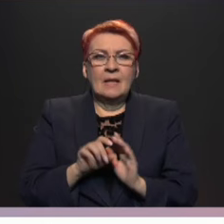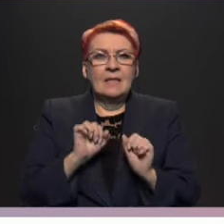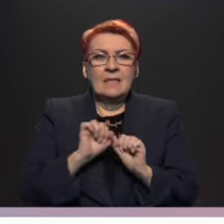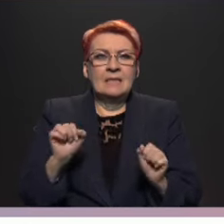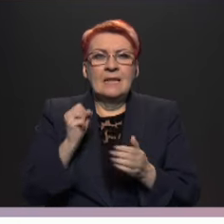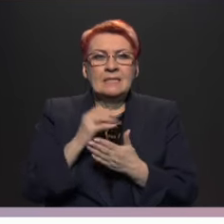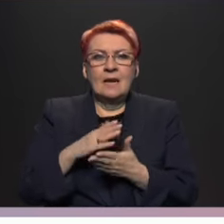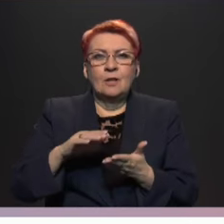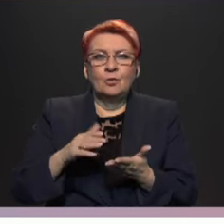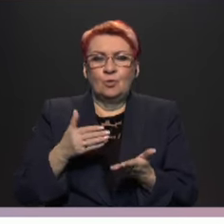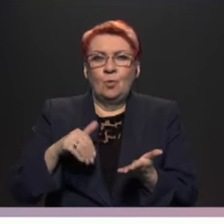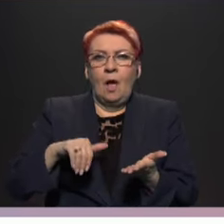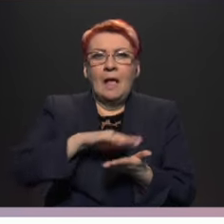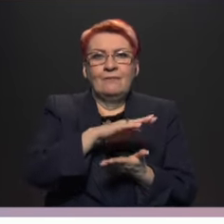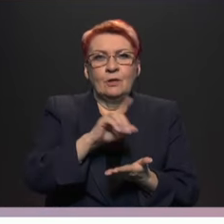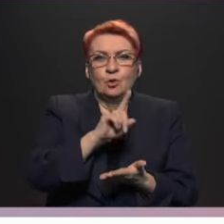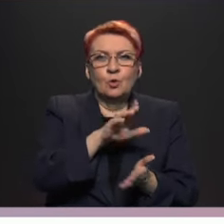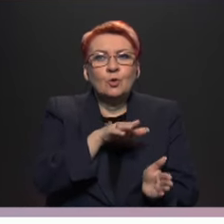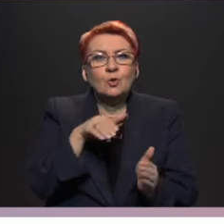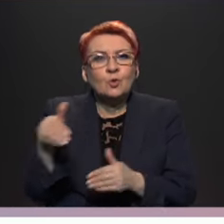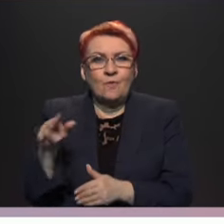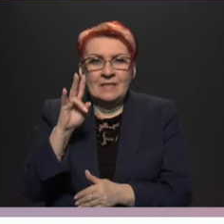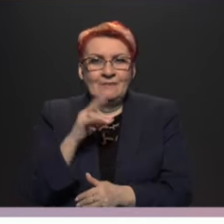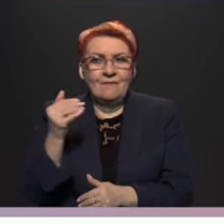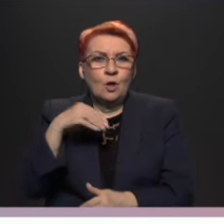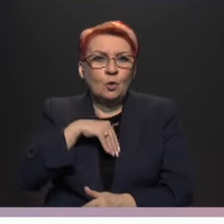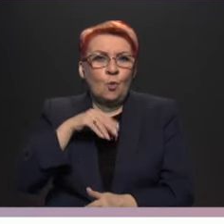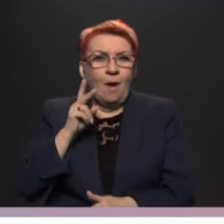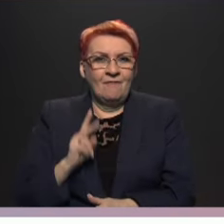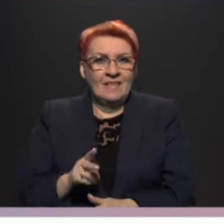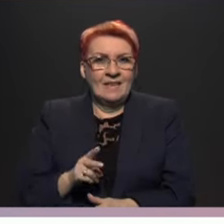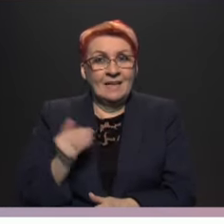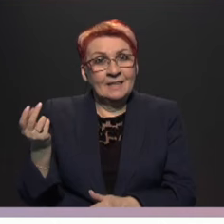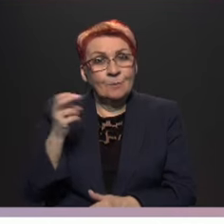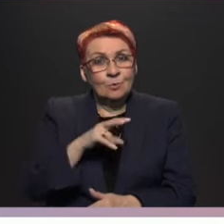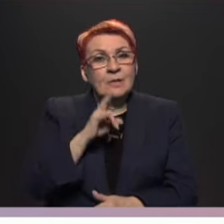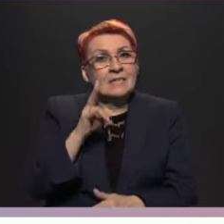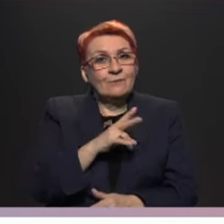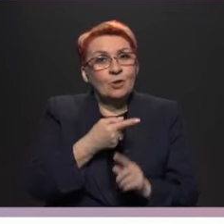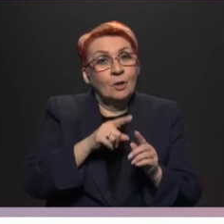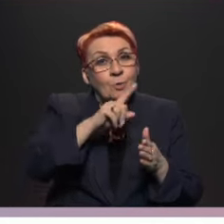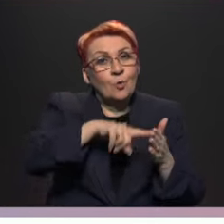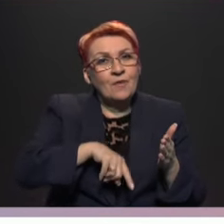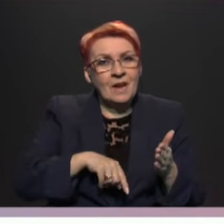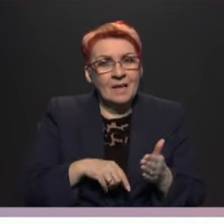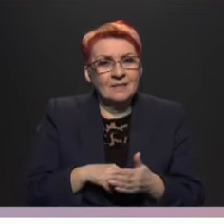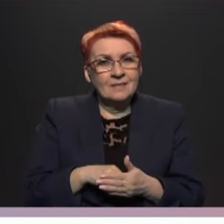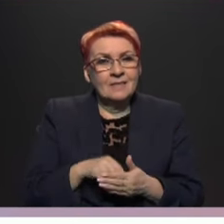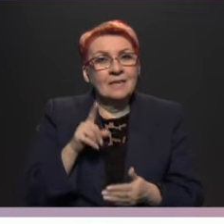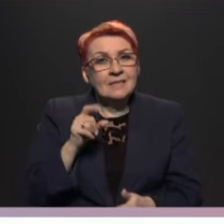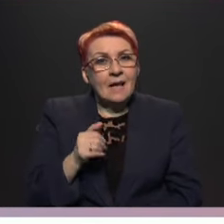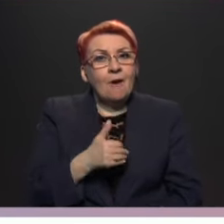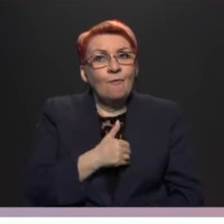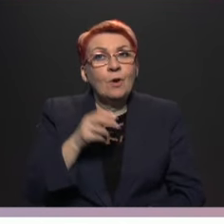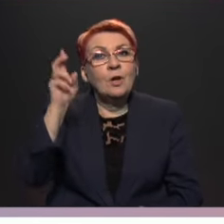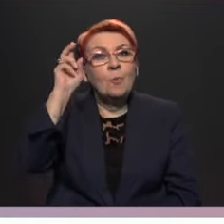сразу же отвергать то, что советует священник. Все-таки ты пришел к священнику за волей Божией.